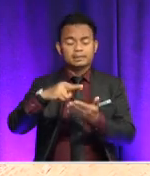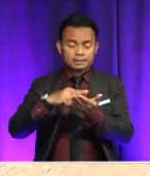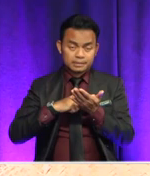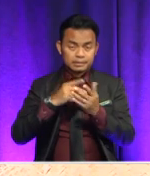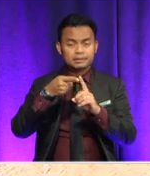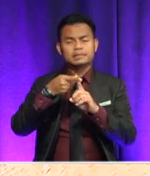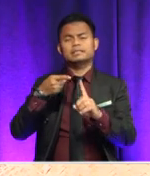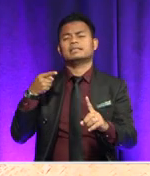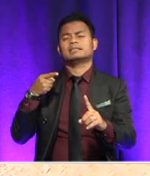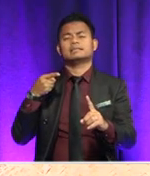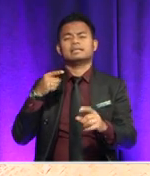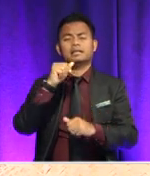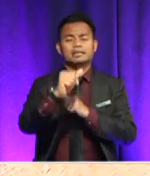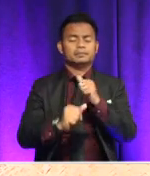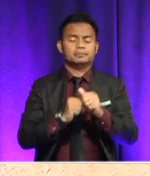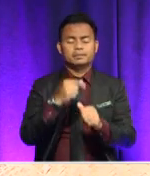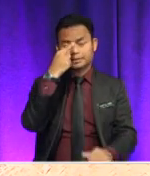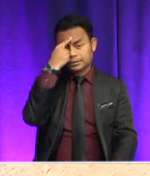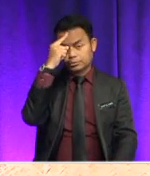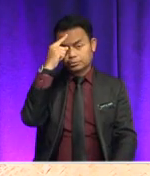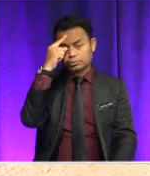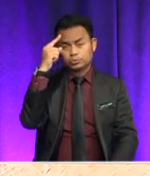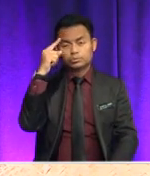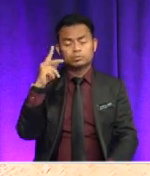daripada alam jadi untuk kesempatan